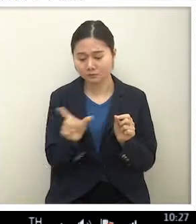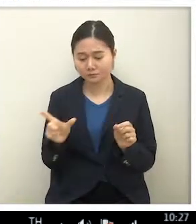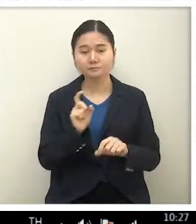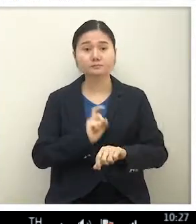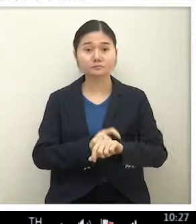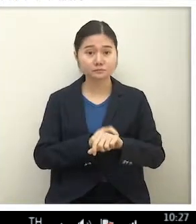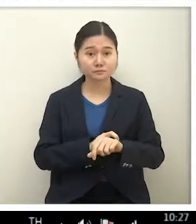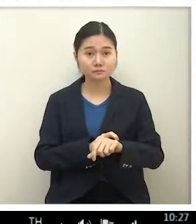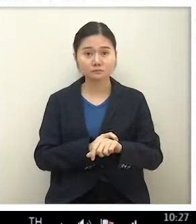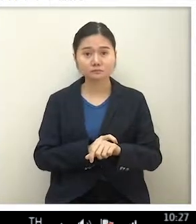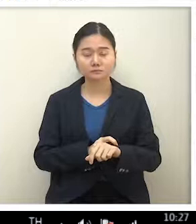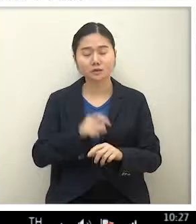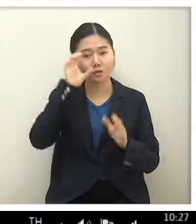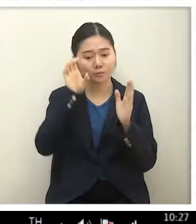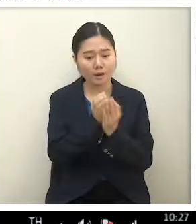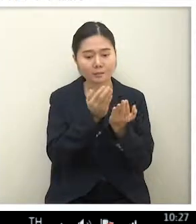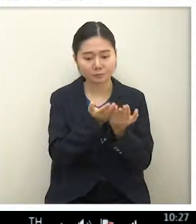ลาและจำนวนภา